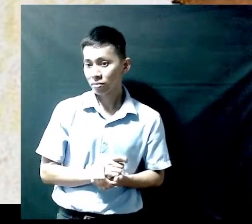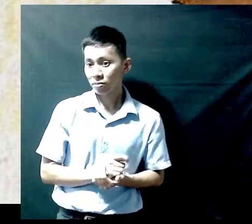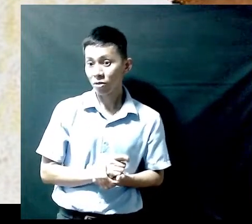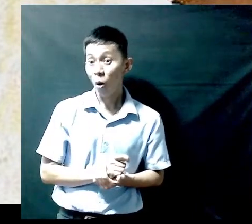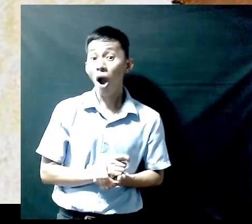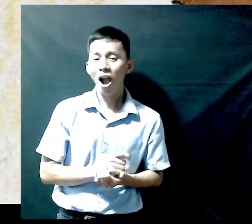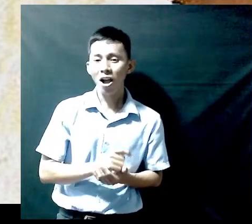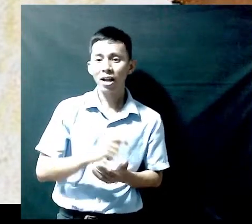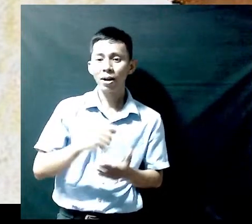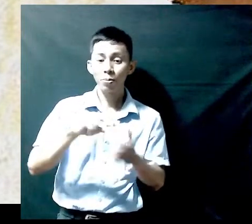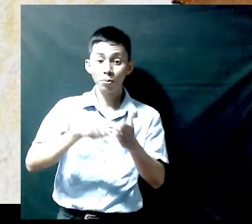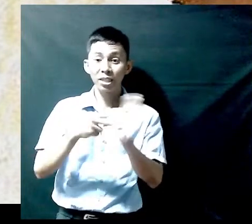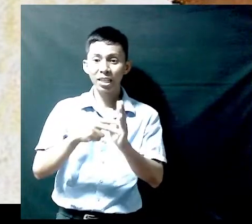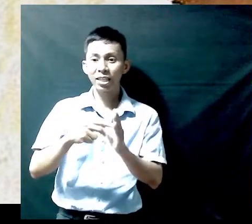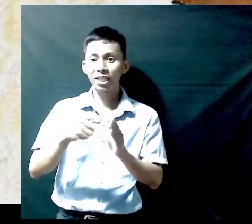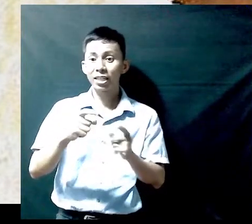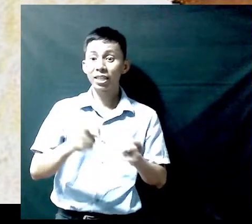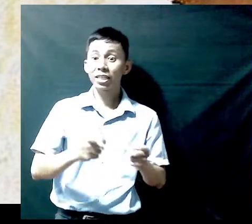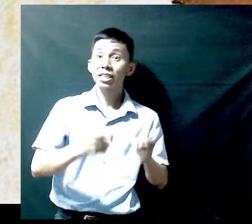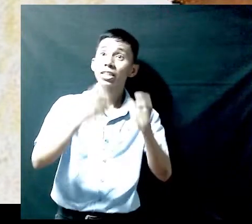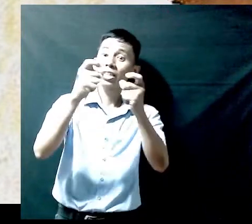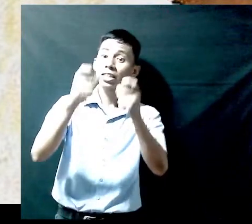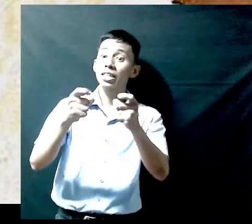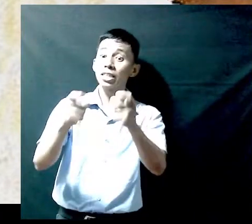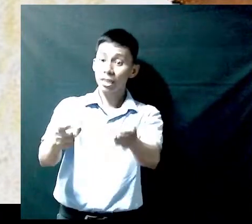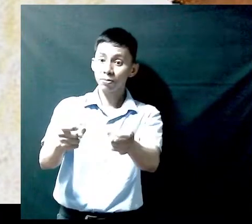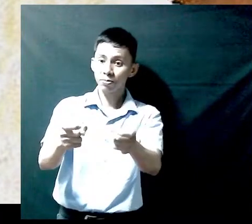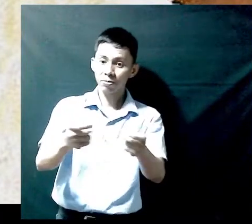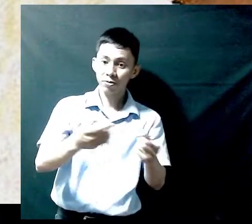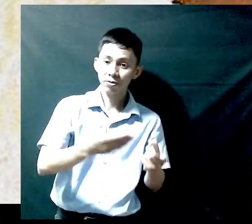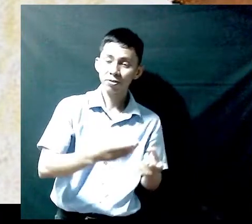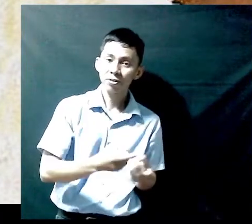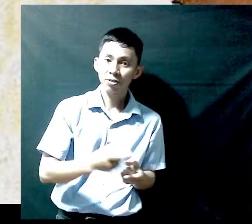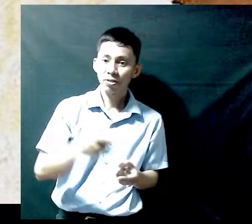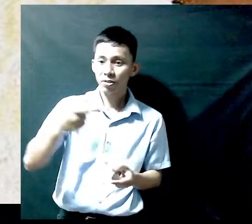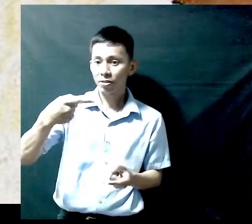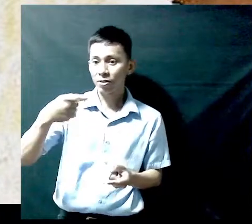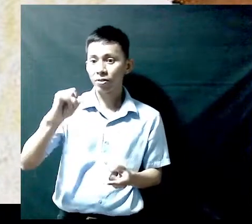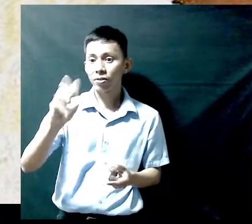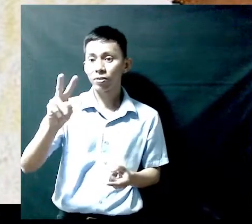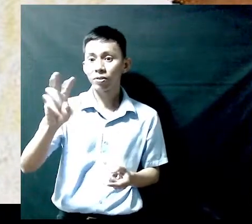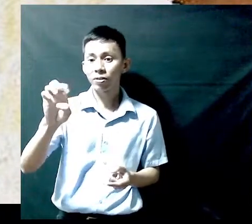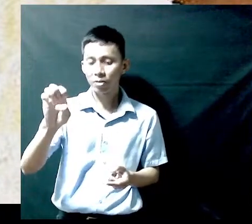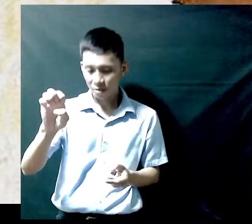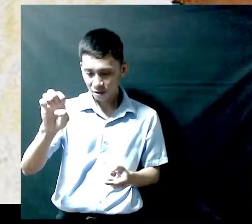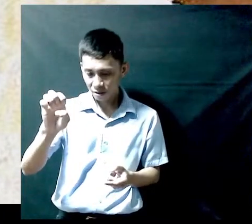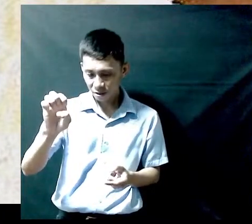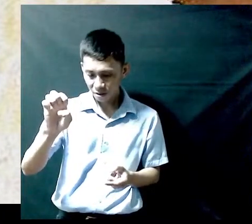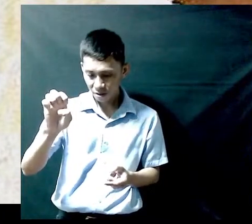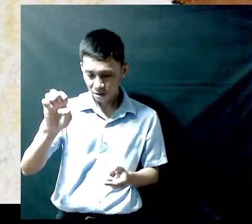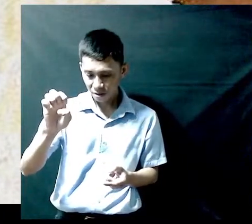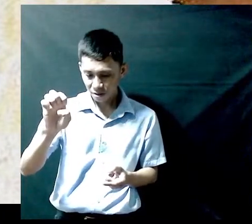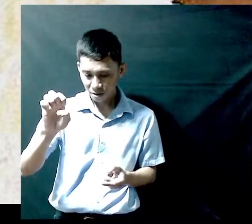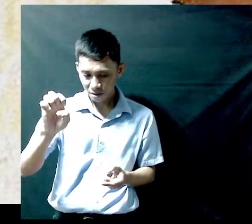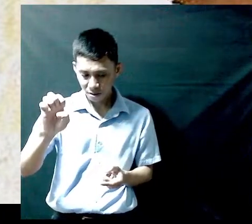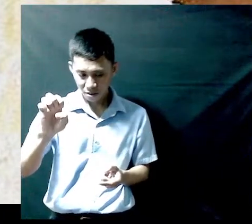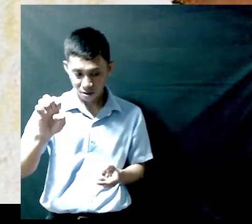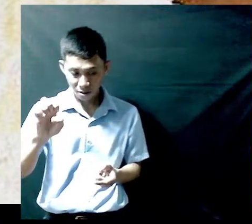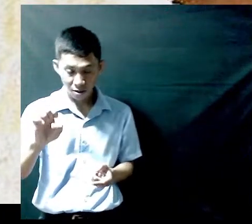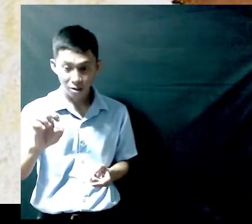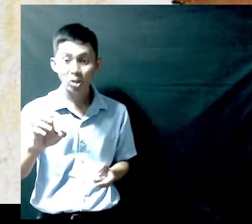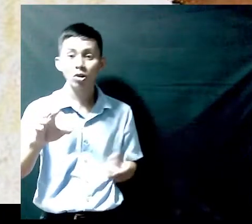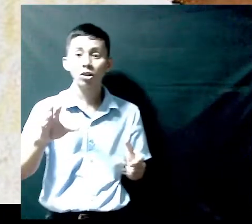he gave Samuel to the Lord, as long as he liveth, he shall belong to the